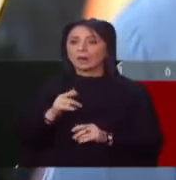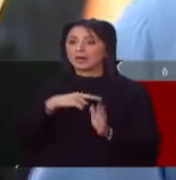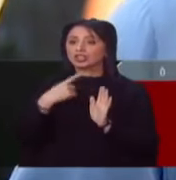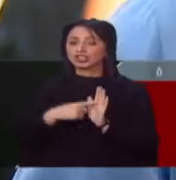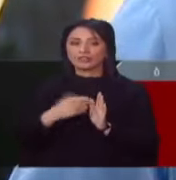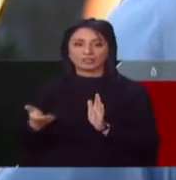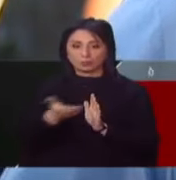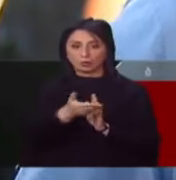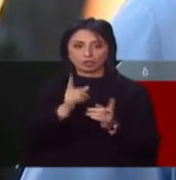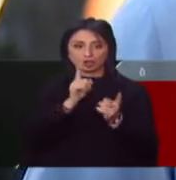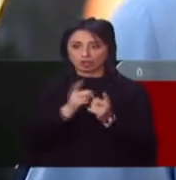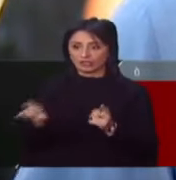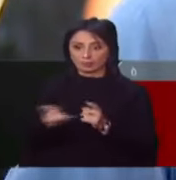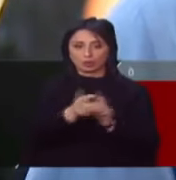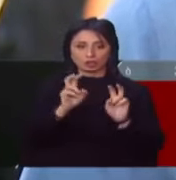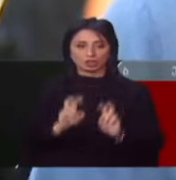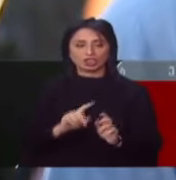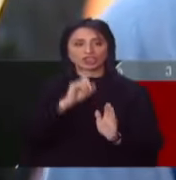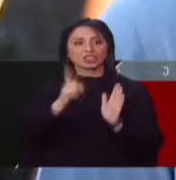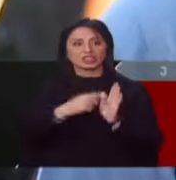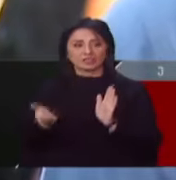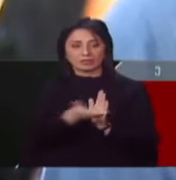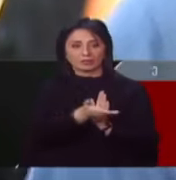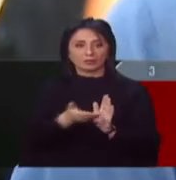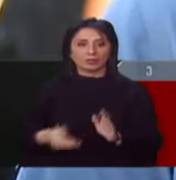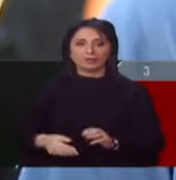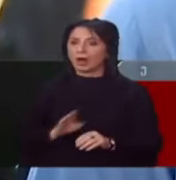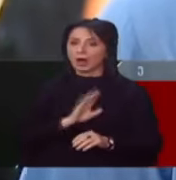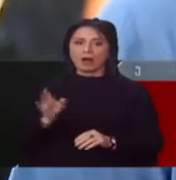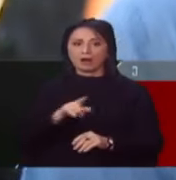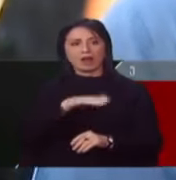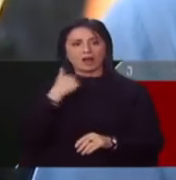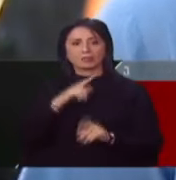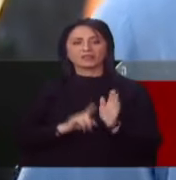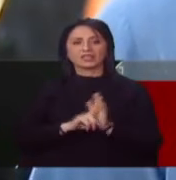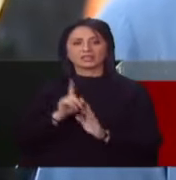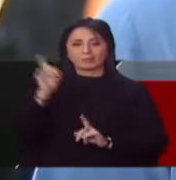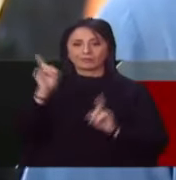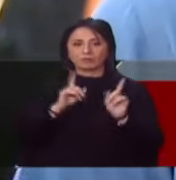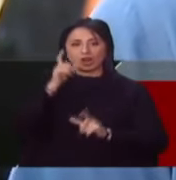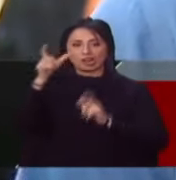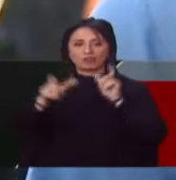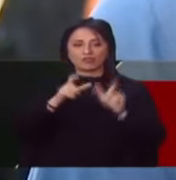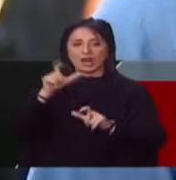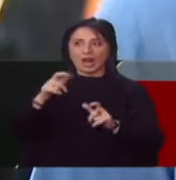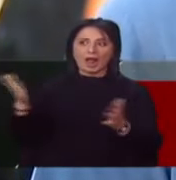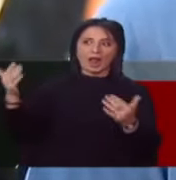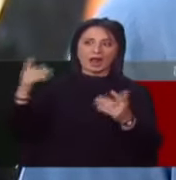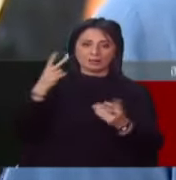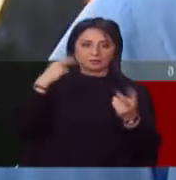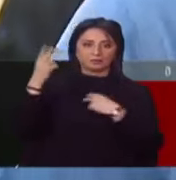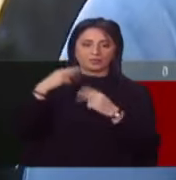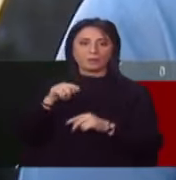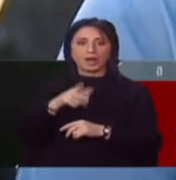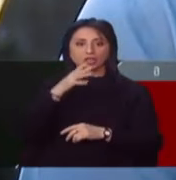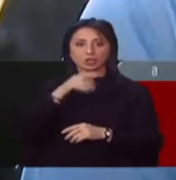კითხვები გაქვს, აგერ შეხვედრა არის, შემოდი დაჯექი, კითხვები რაც აქვს დასვი. არა, ეგ არ გვინდა, დაიწყეს რაღაცების ყვირილი, ხალხის მოგროვება და